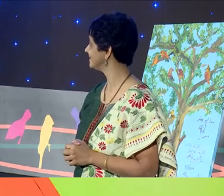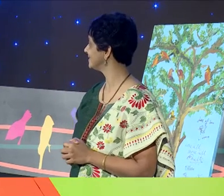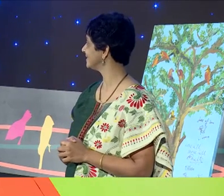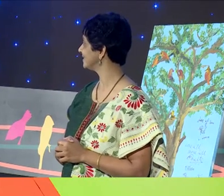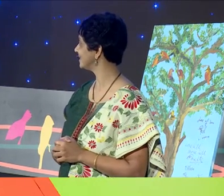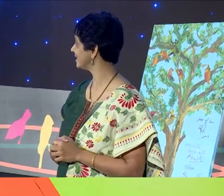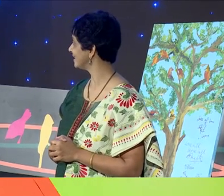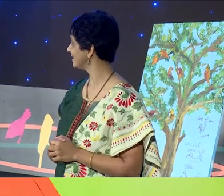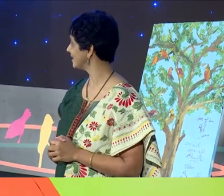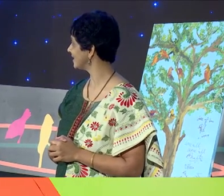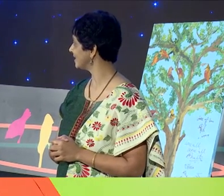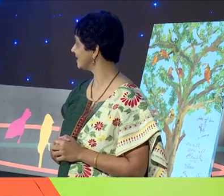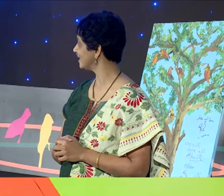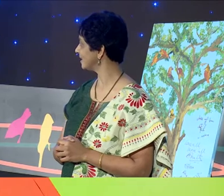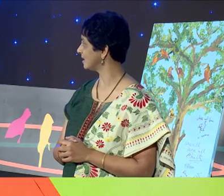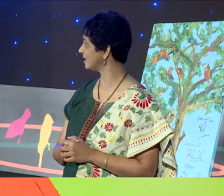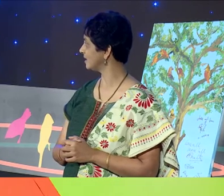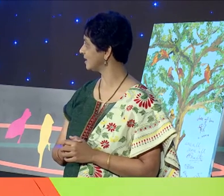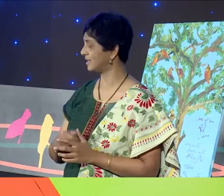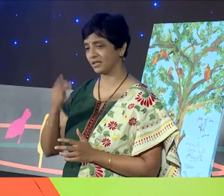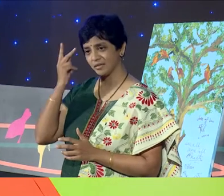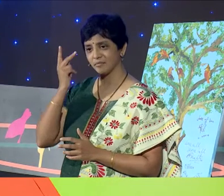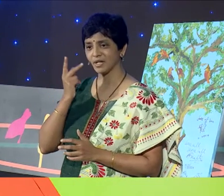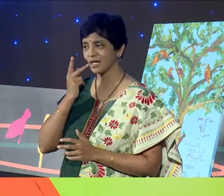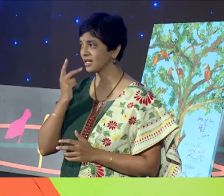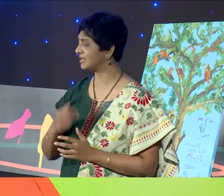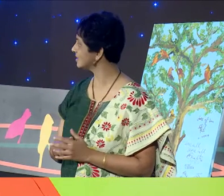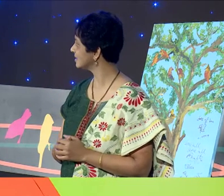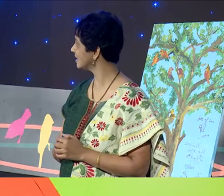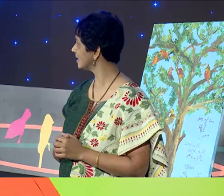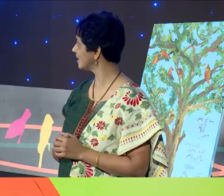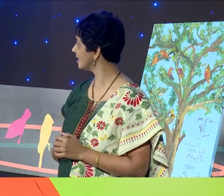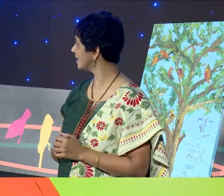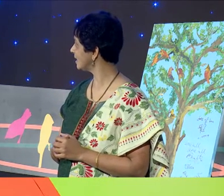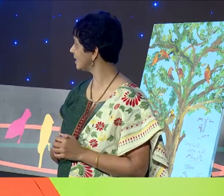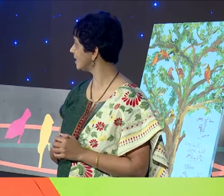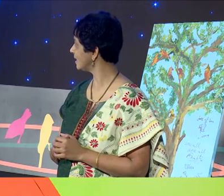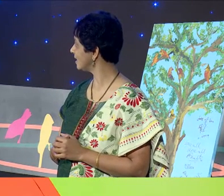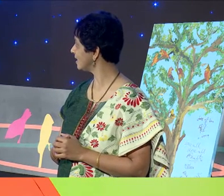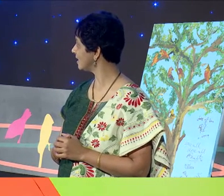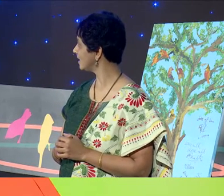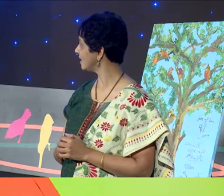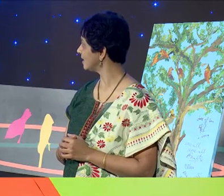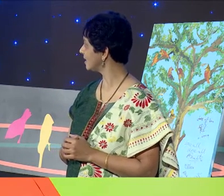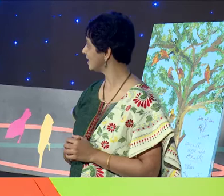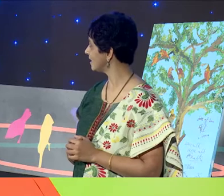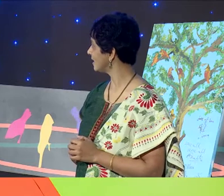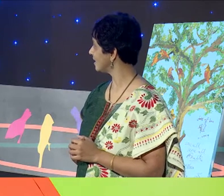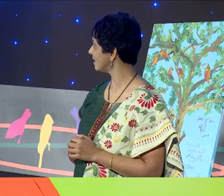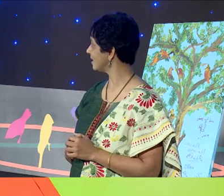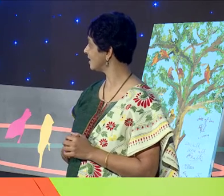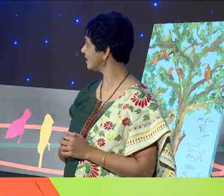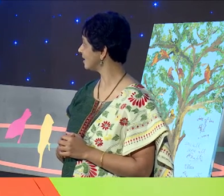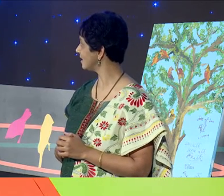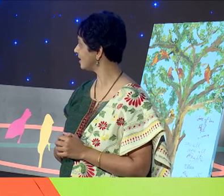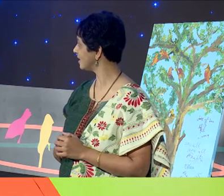दौरान पेरेंट्स महाबलेश्वर महाराष्ट्र में स्थायी हो गए, जो भी डैडी के पास बचत थी, जो